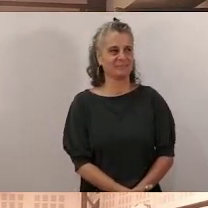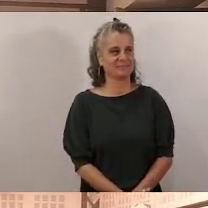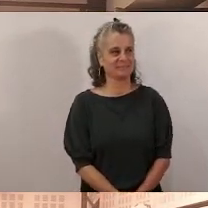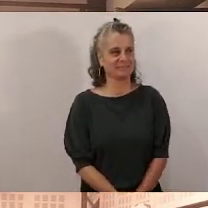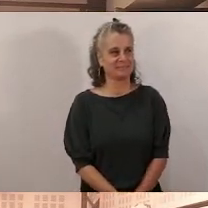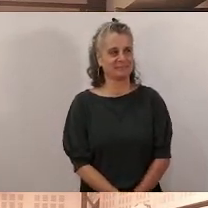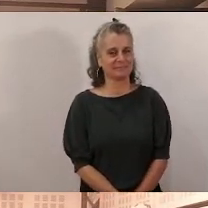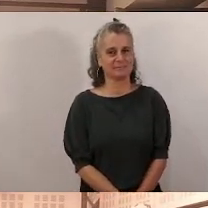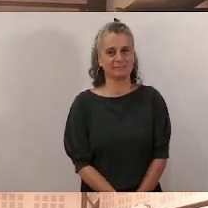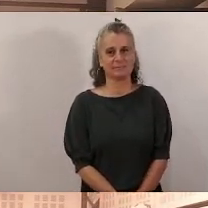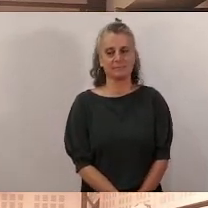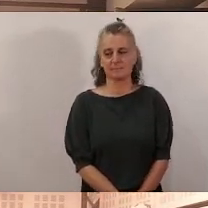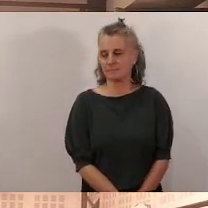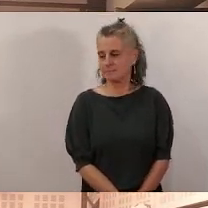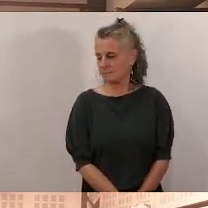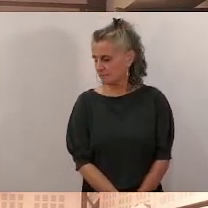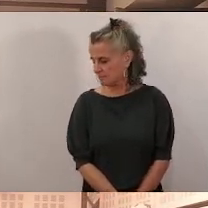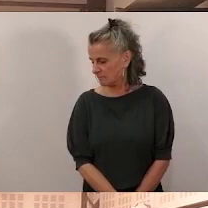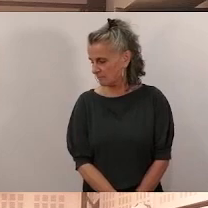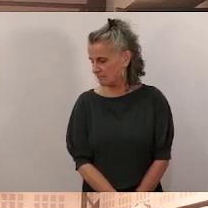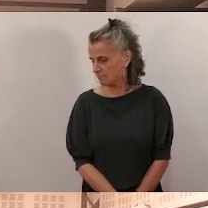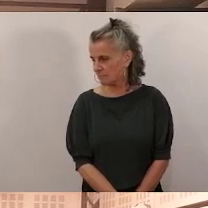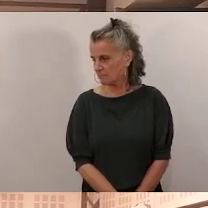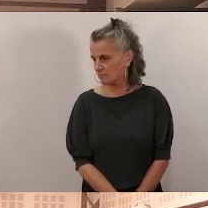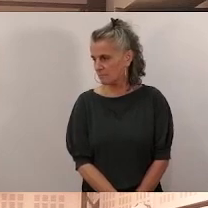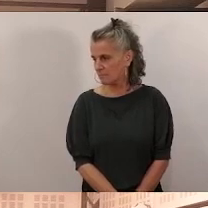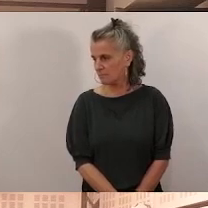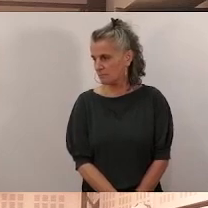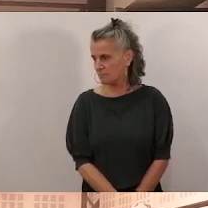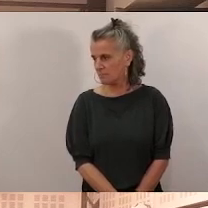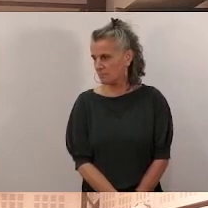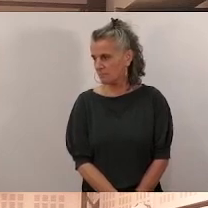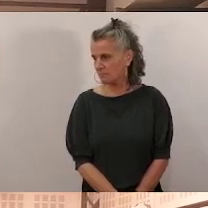C'est le sténotype. C'est le sténotype. Sténo.